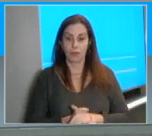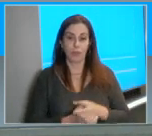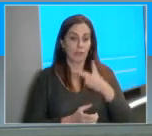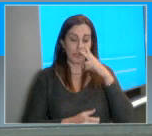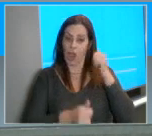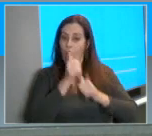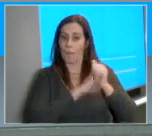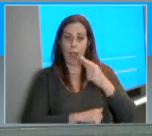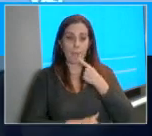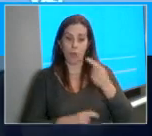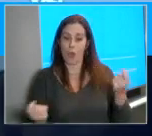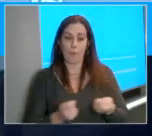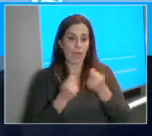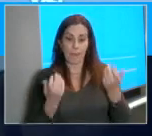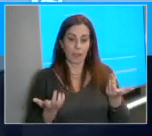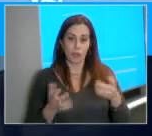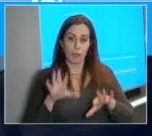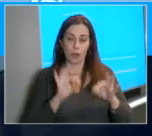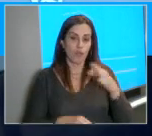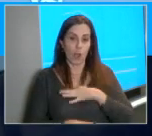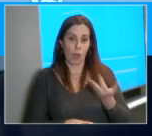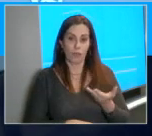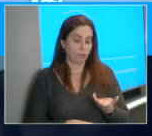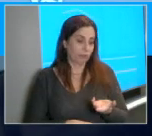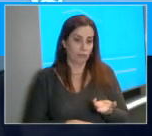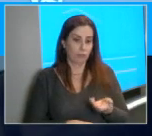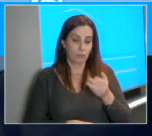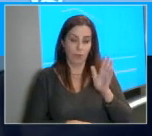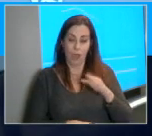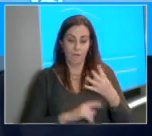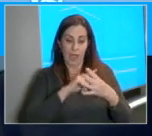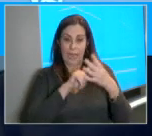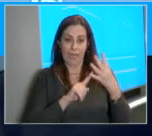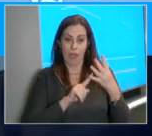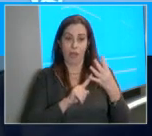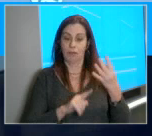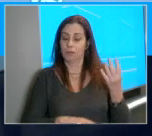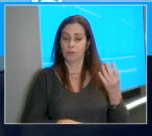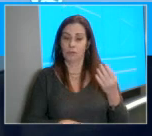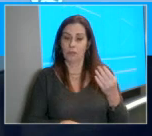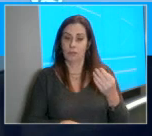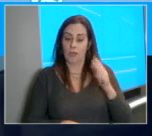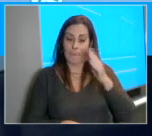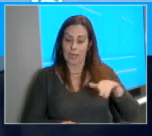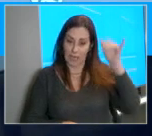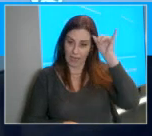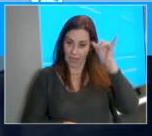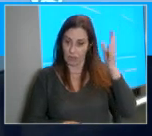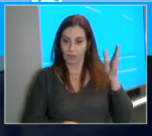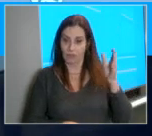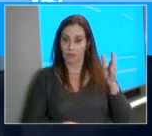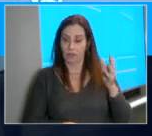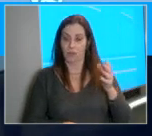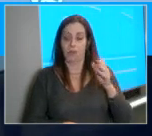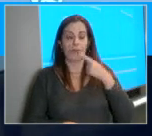תסתכלו אחורה מה אמרנו בקמפיין של הבחירות שלנו, אפילו הרביעייה תראו בבקעת הירדן.